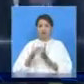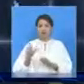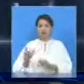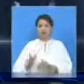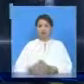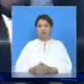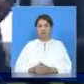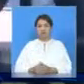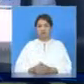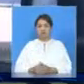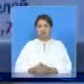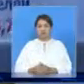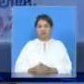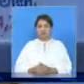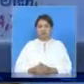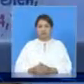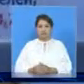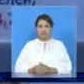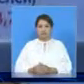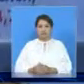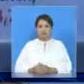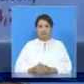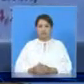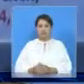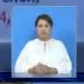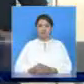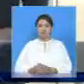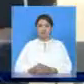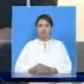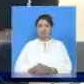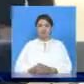Владимир Федотов, Дархан Миктибай, Самат Каликенов, Азамат Сауханов, телеканал Актубе.